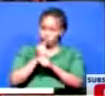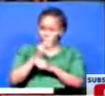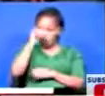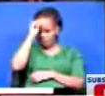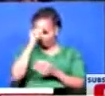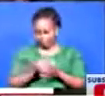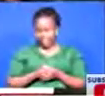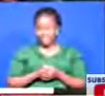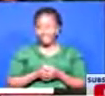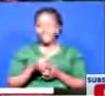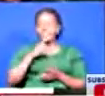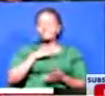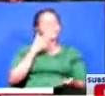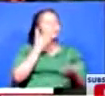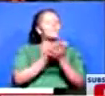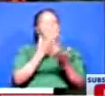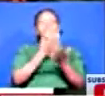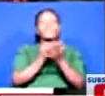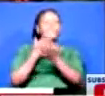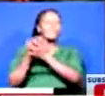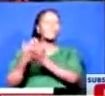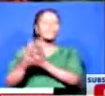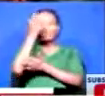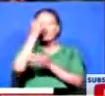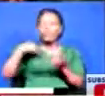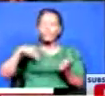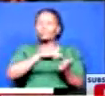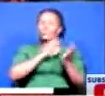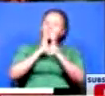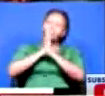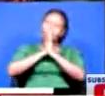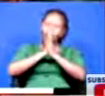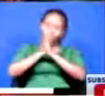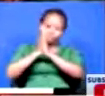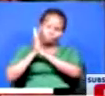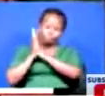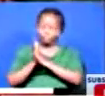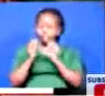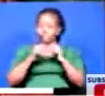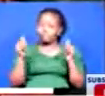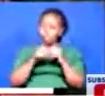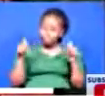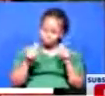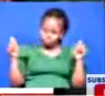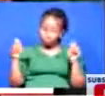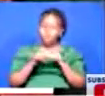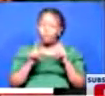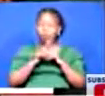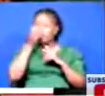Mary, nimeshukuru sana kwa sababu ile maombi tulikuwa tumeomba haikupotelea ndani. Kwa sababu William Ruto